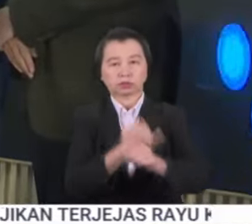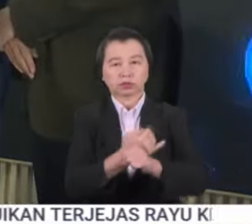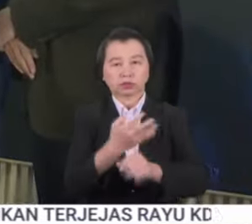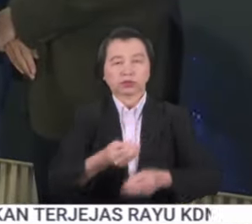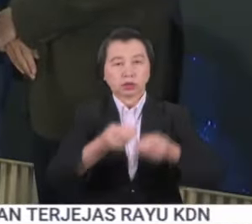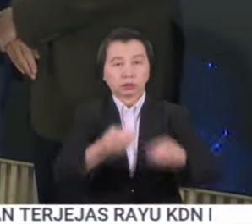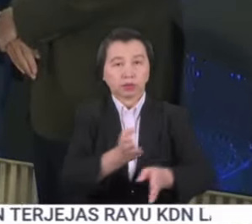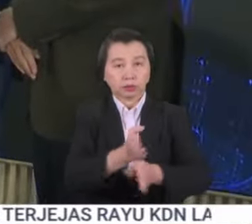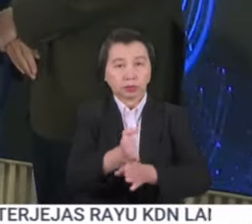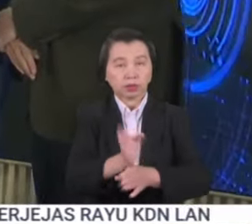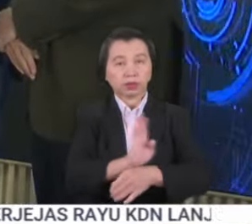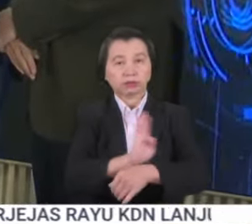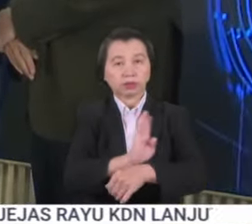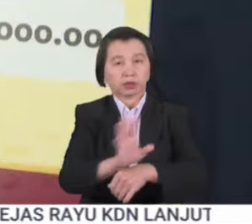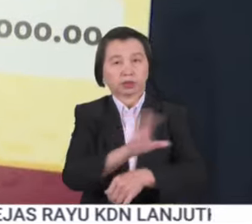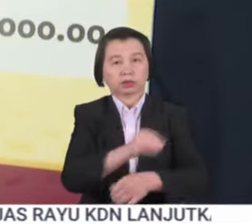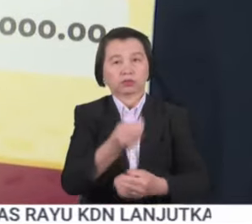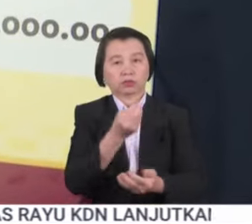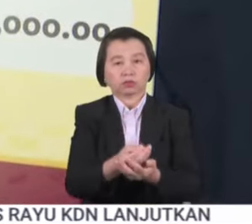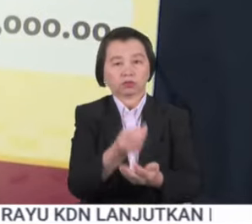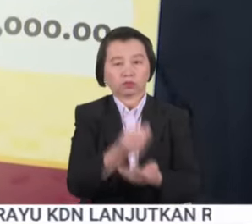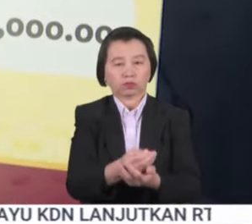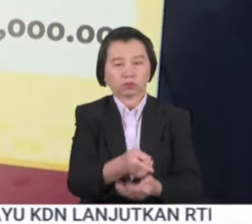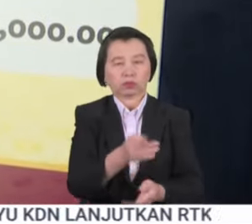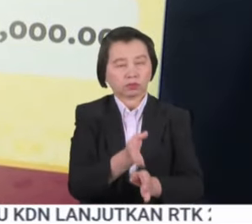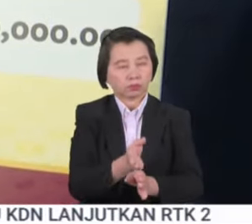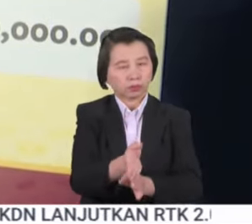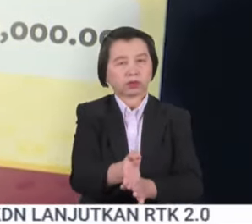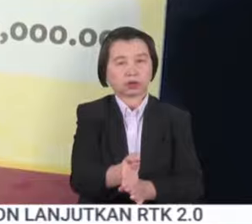yang menawarkan bidang perniagaan dan kewangan.